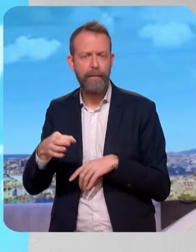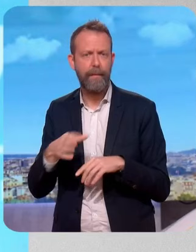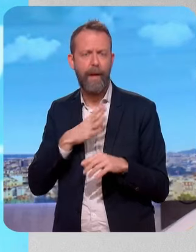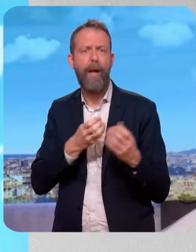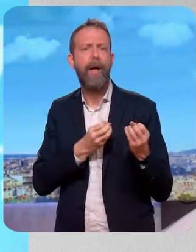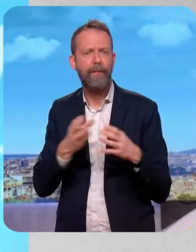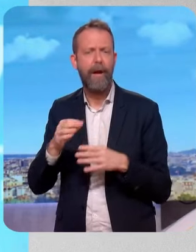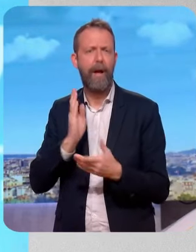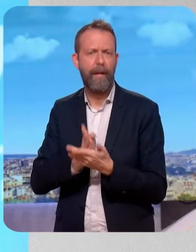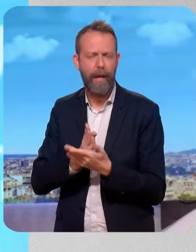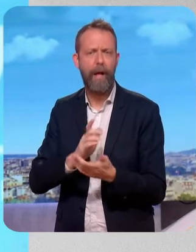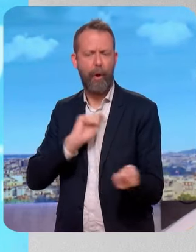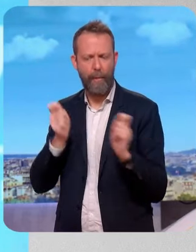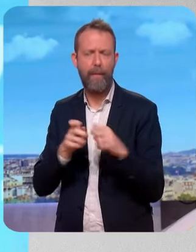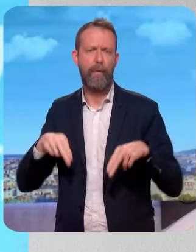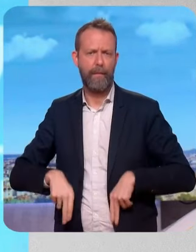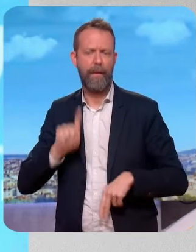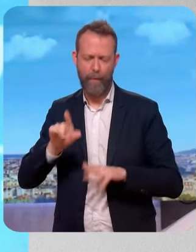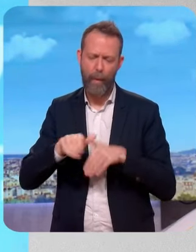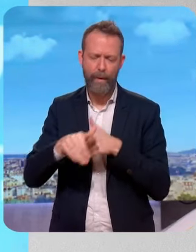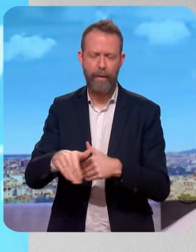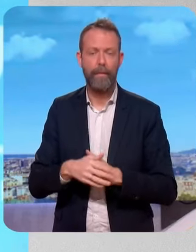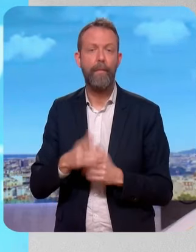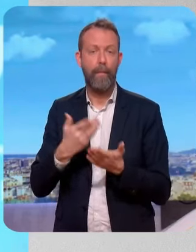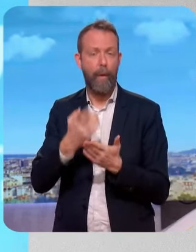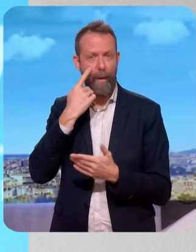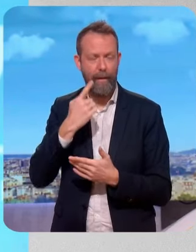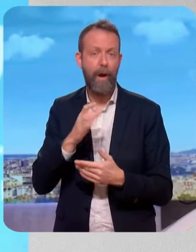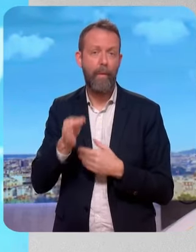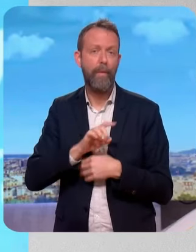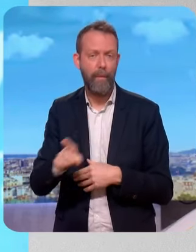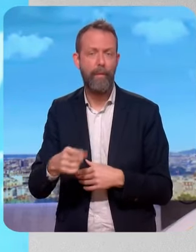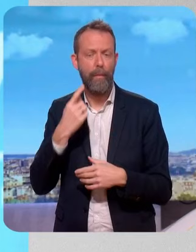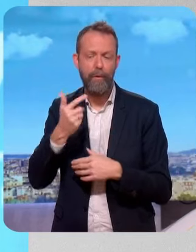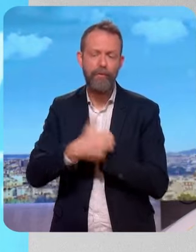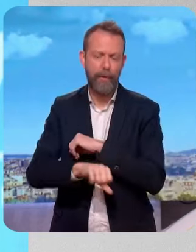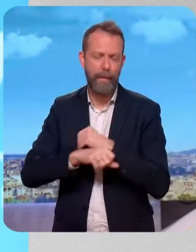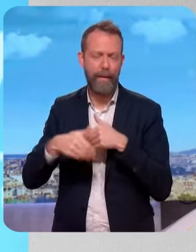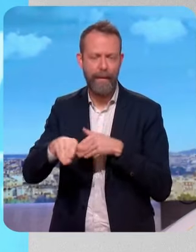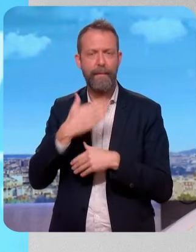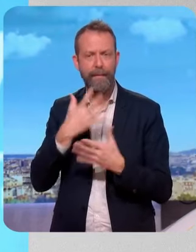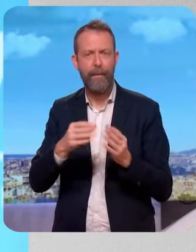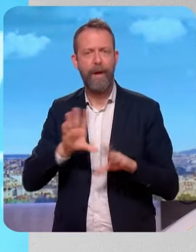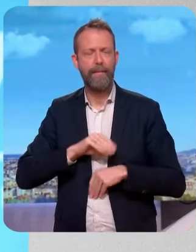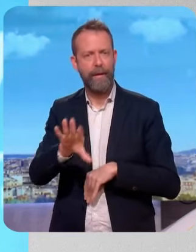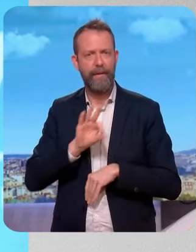Gabriel Attal, il y a un effet remaniement et il va falloir continuer. Eh bien, c'est ce qu'on verra ou pas dans les prochaines semaines. Merci beaucoup, Erwan Balanant, député MoDem du Finistère.